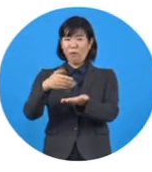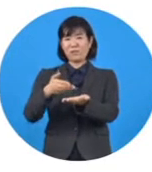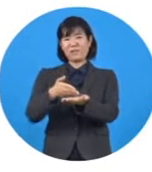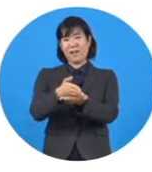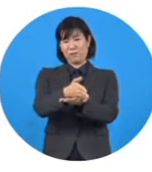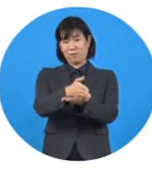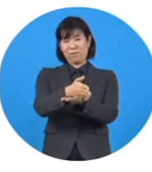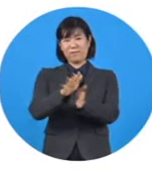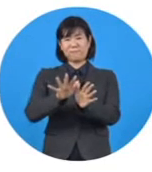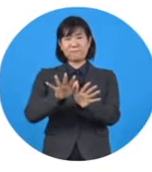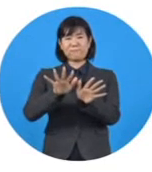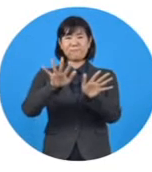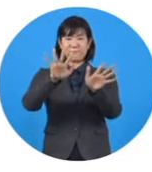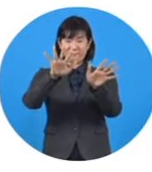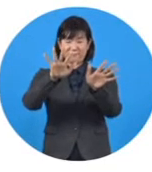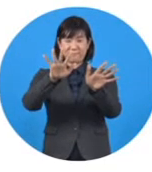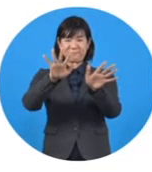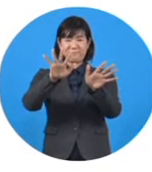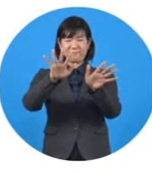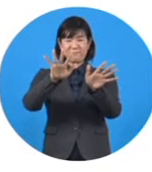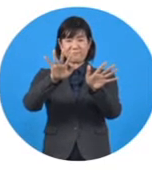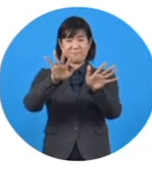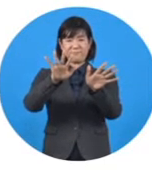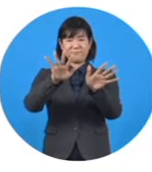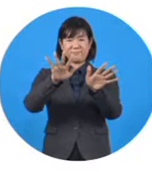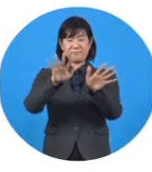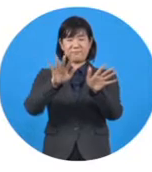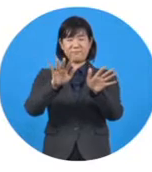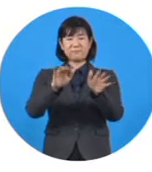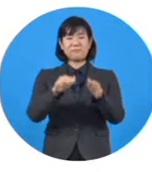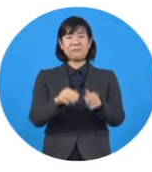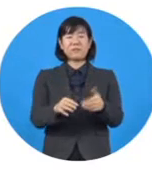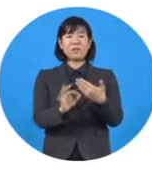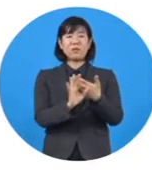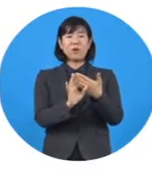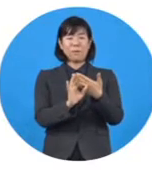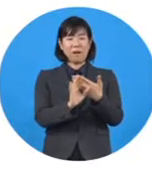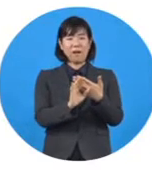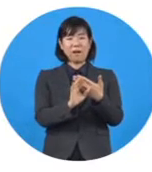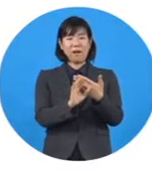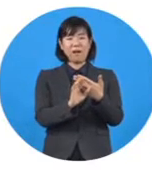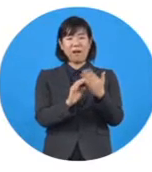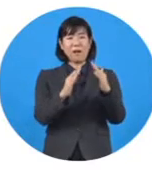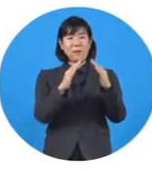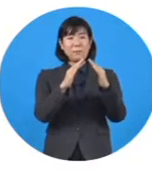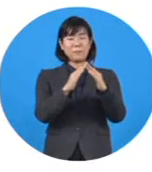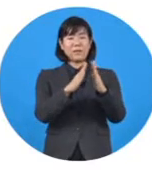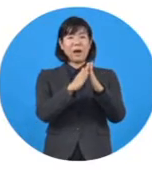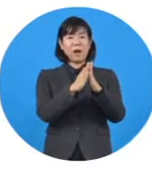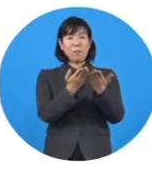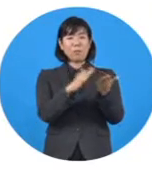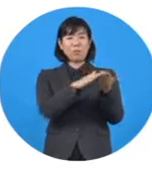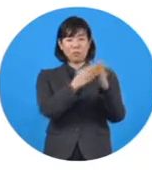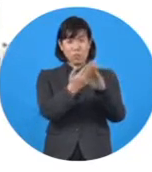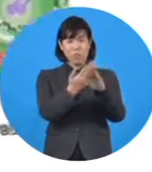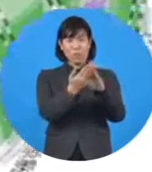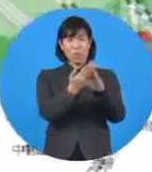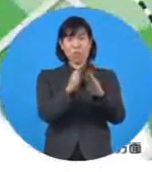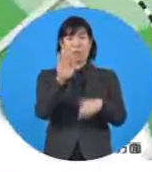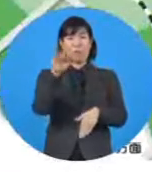全域に広がっていくんですね。 そうですね。例えばですね、はい、こちらの宮本町